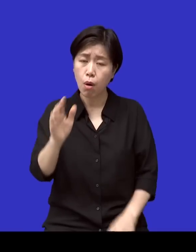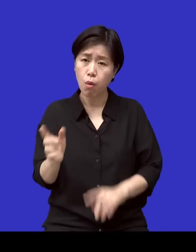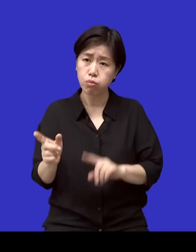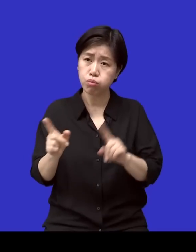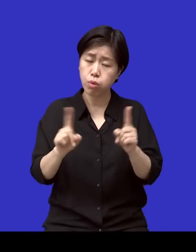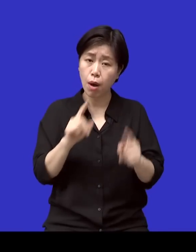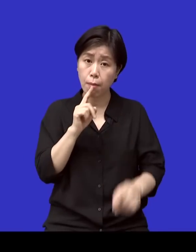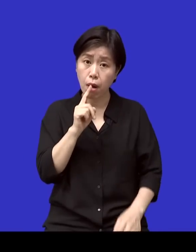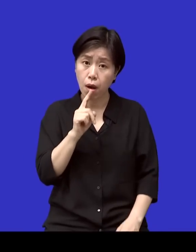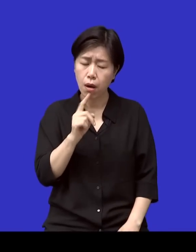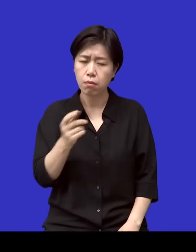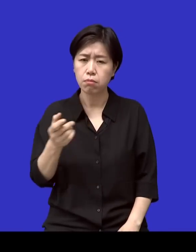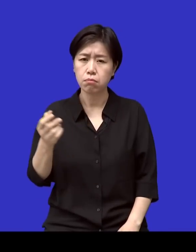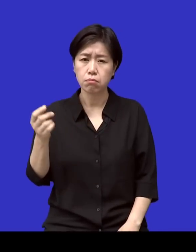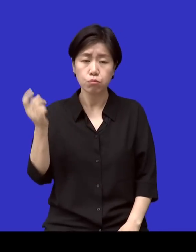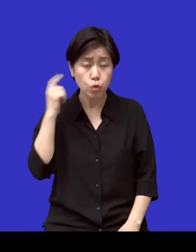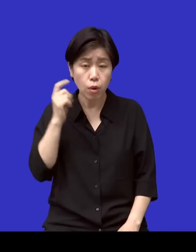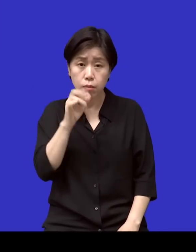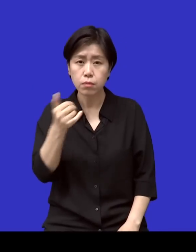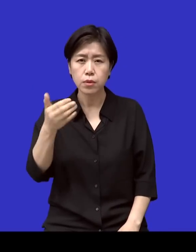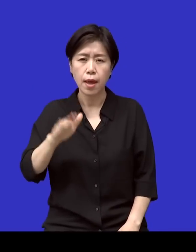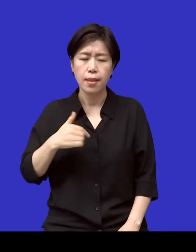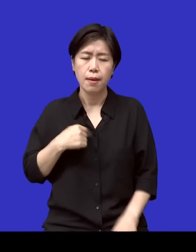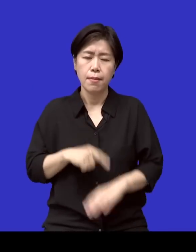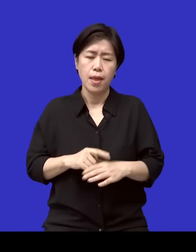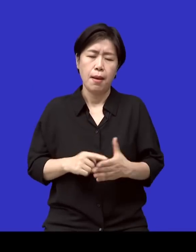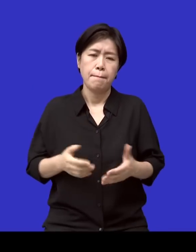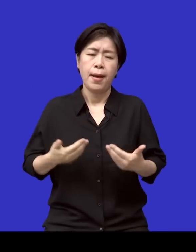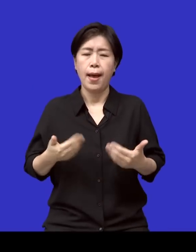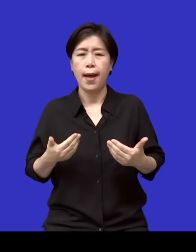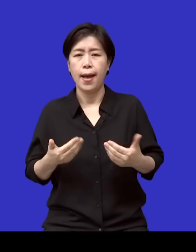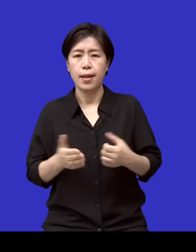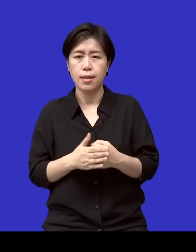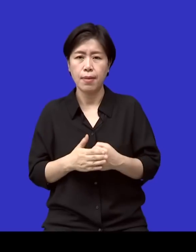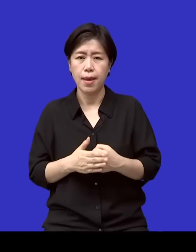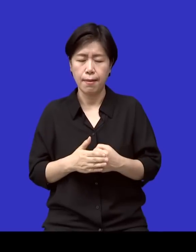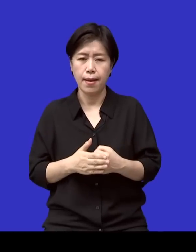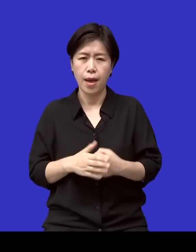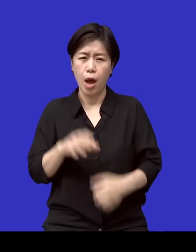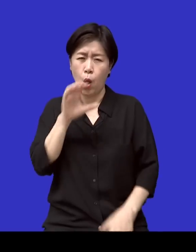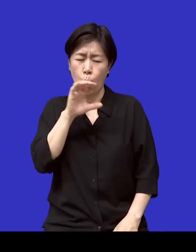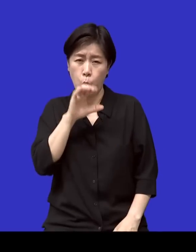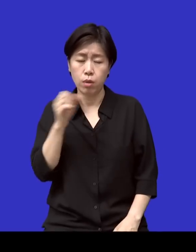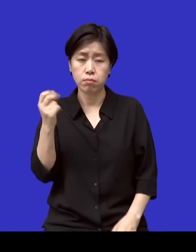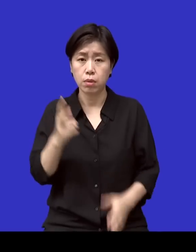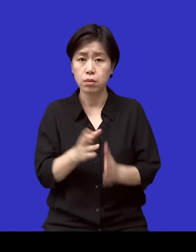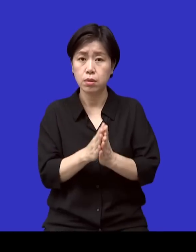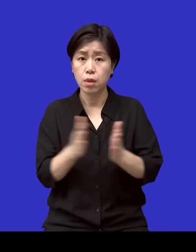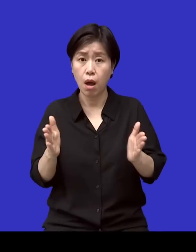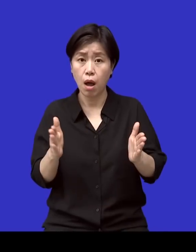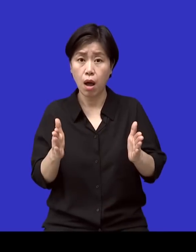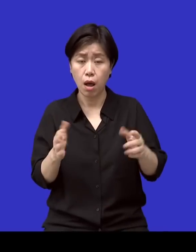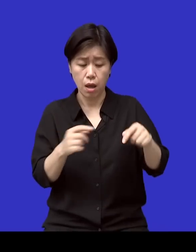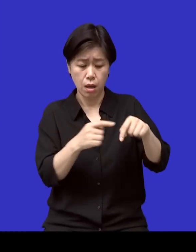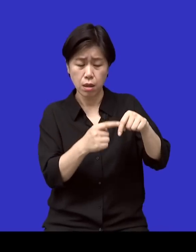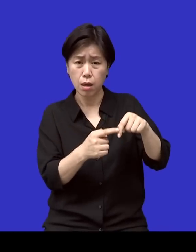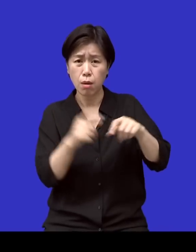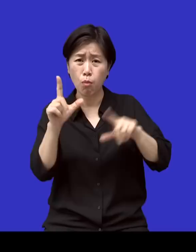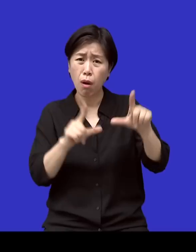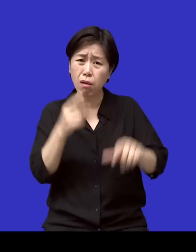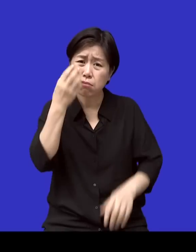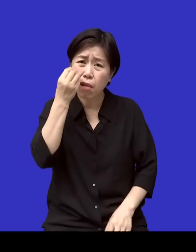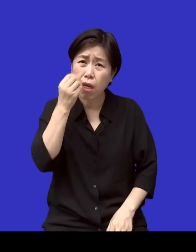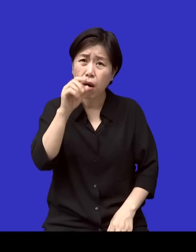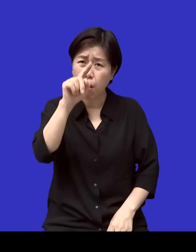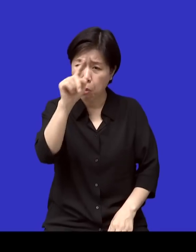조금 마음이 급하다 보니까 재활을 빨리 시작해서 또 뼈가 휘어가지고 예. 아우. 재수술을 한 번 더